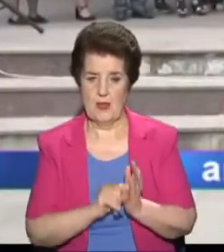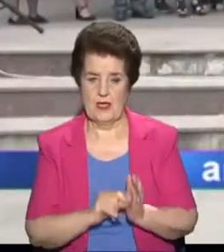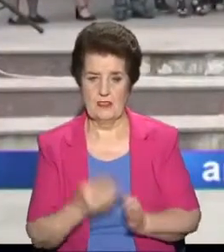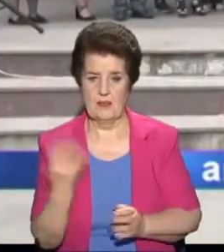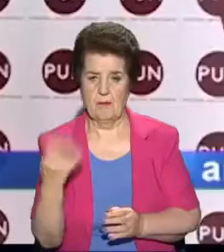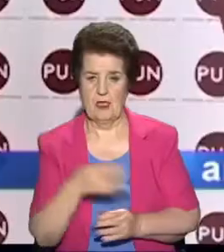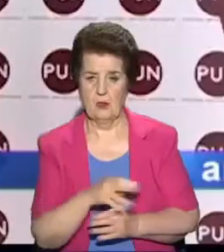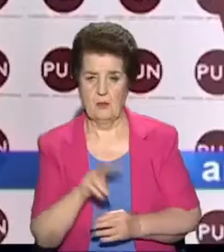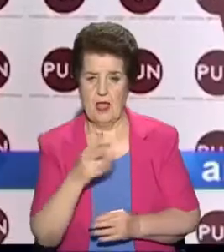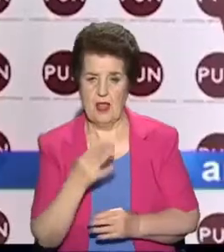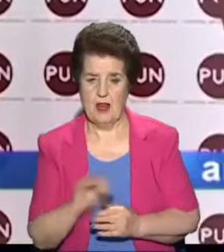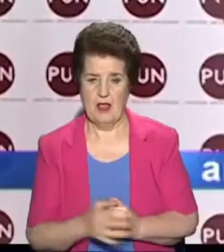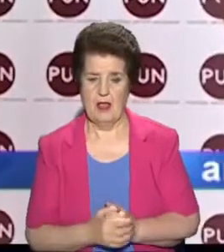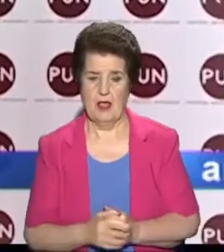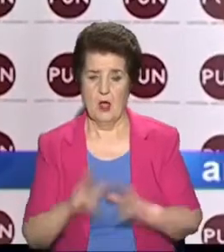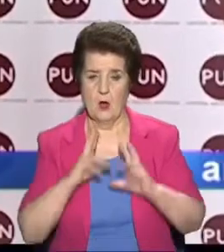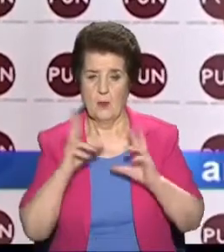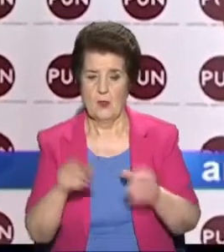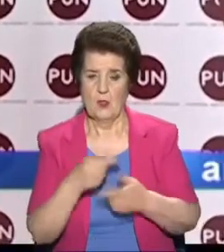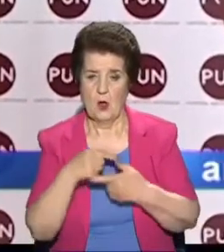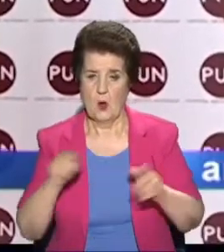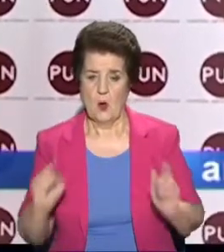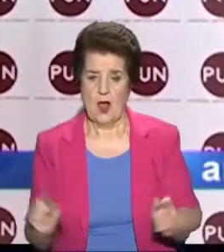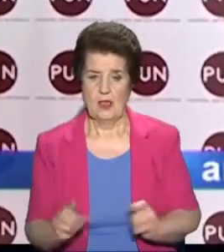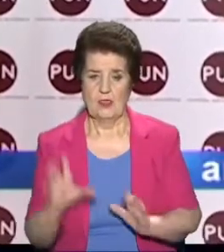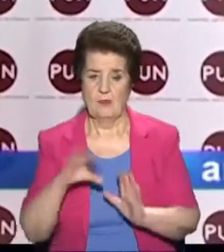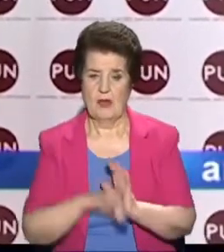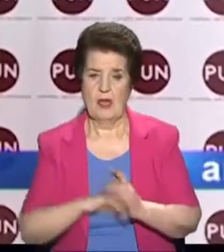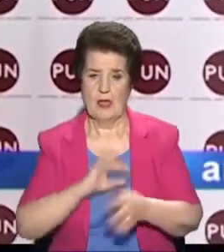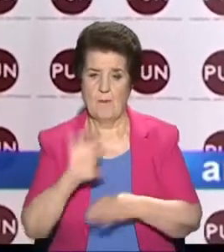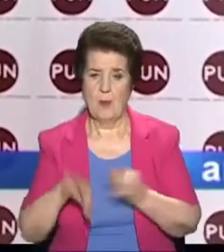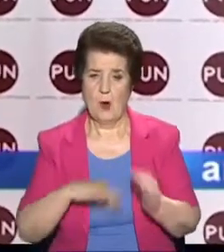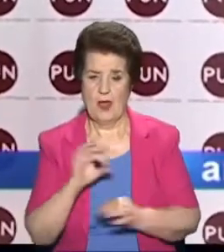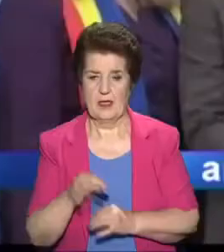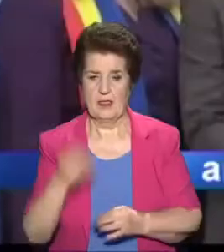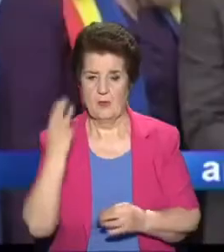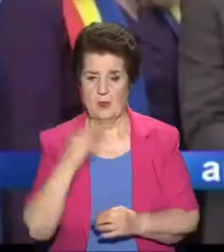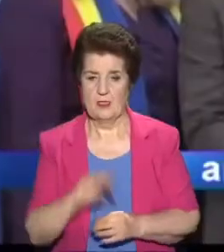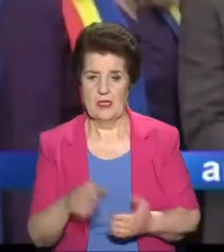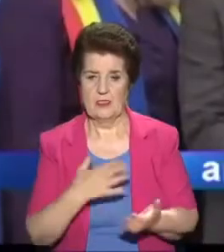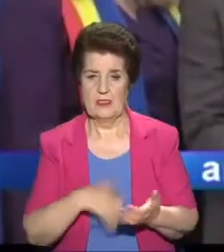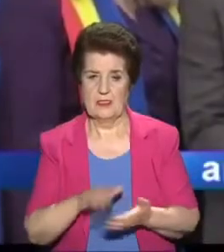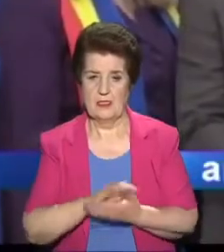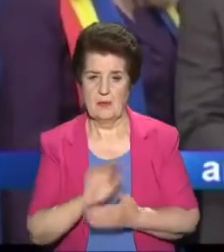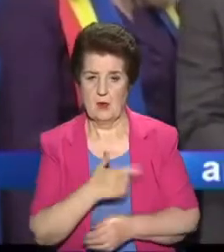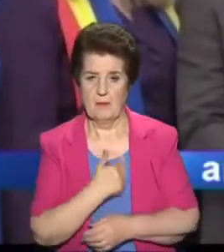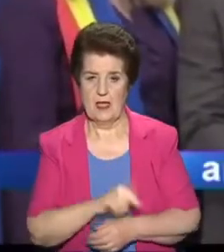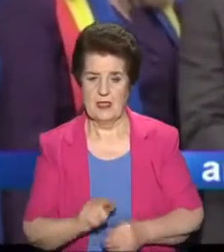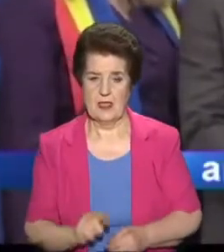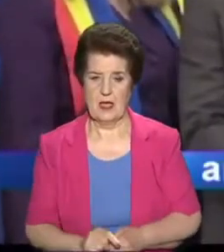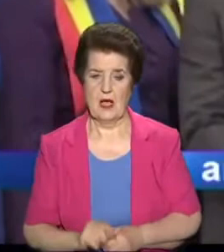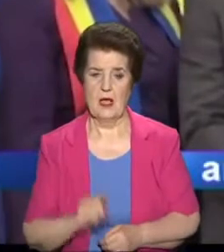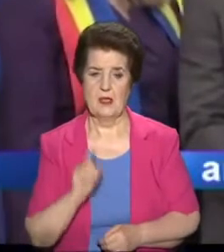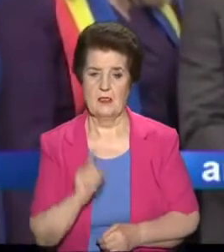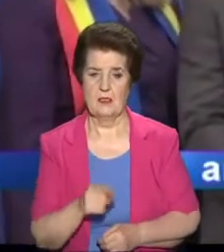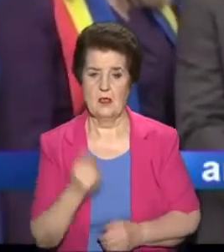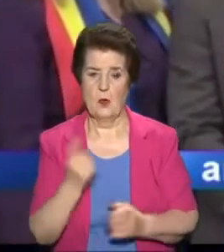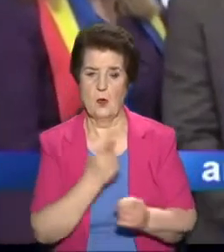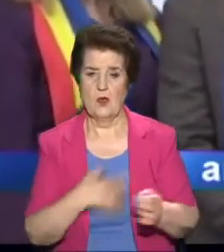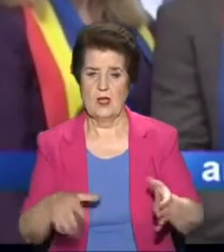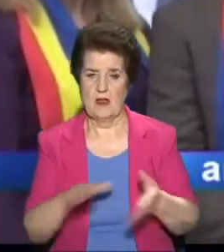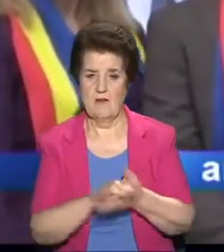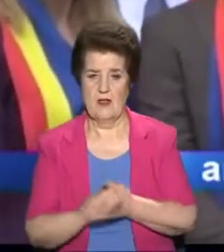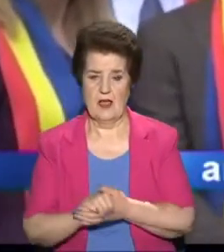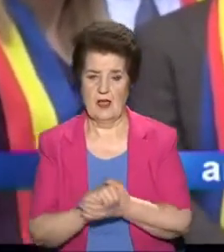4.000 de lei și cu alte promisiune vizează implementarea proiectelor de modernizare a sistemului medical bun pledează pentru unificarea